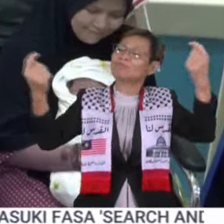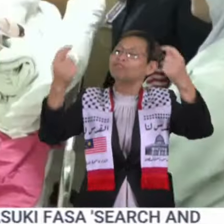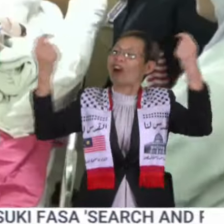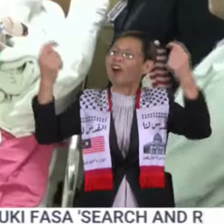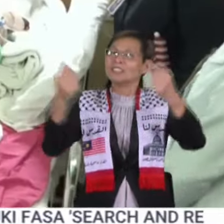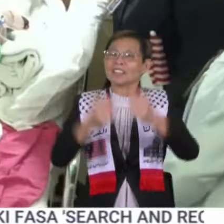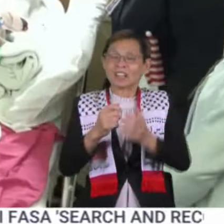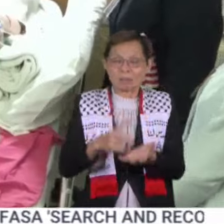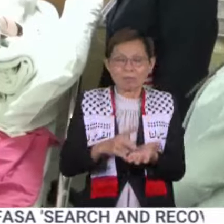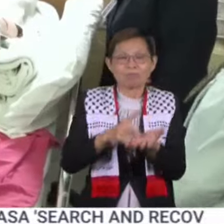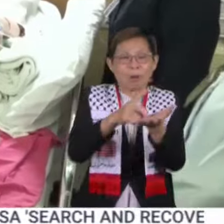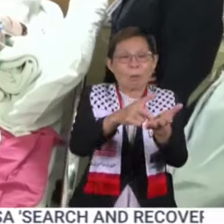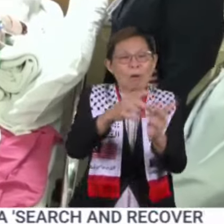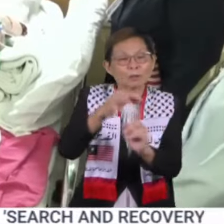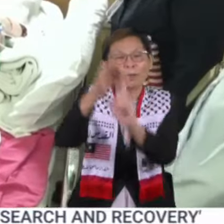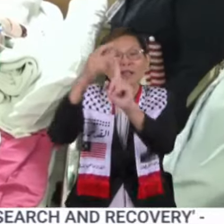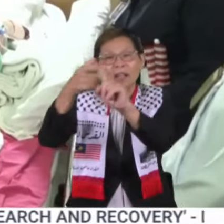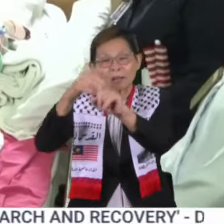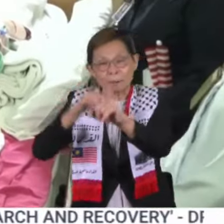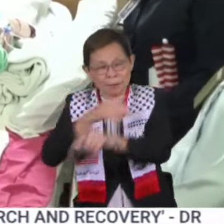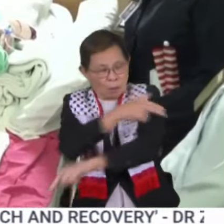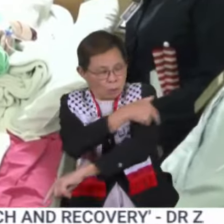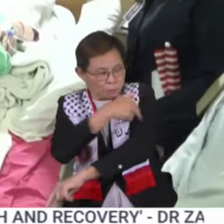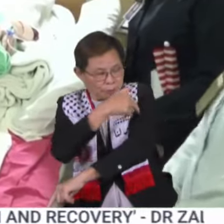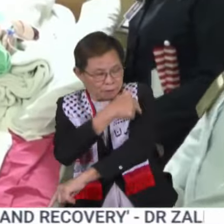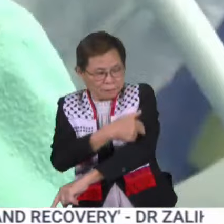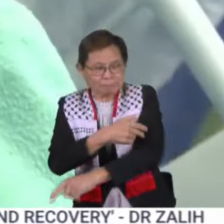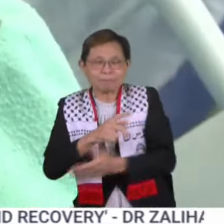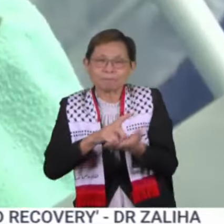dengan sumbangan istimewa daripada pihak hospital.